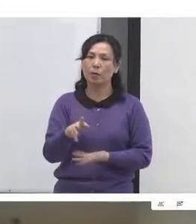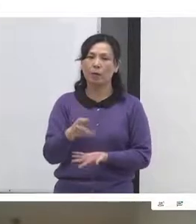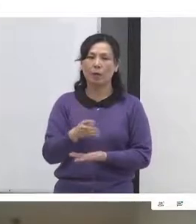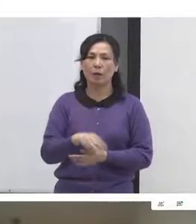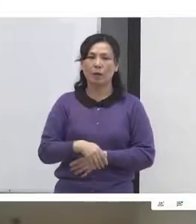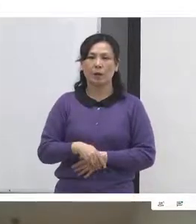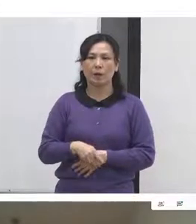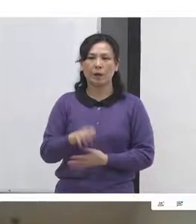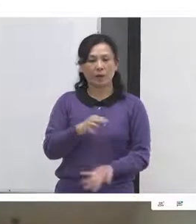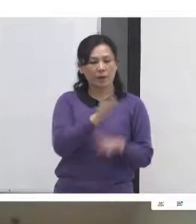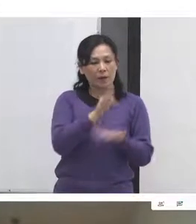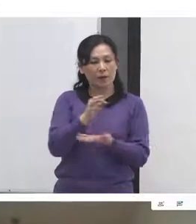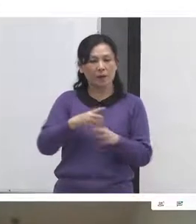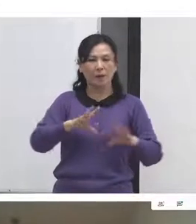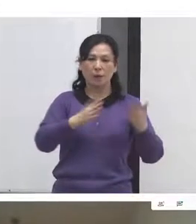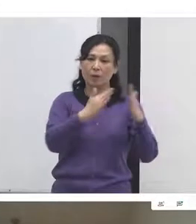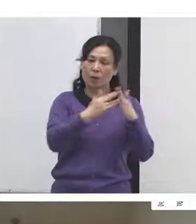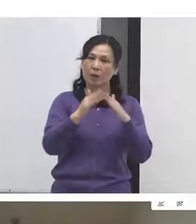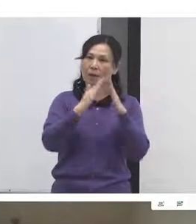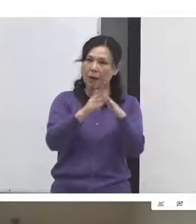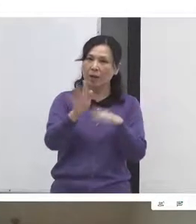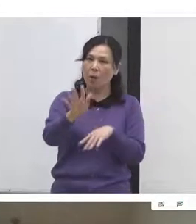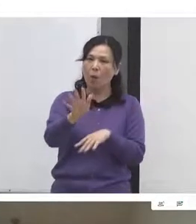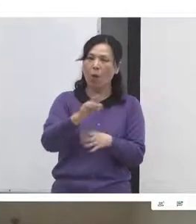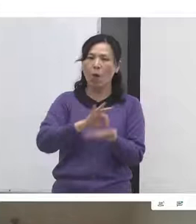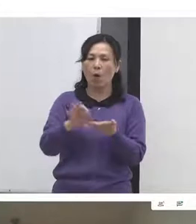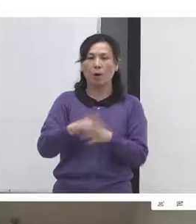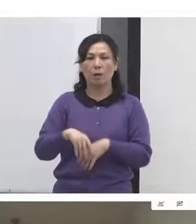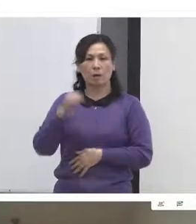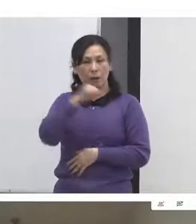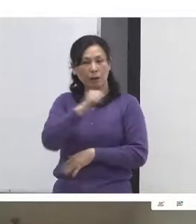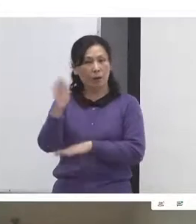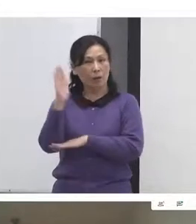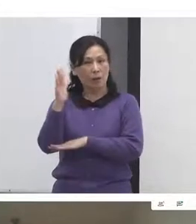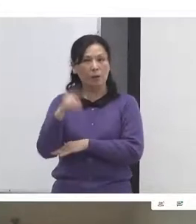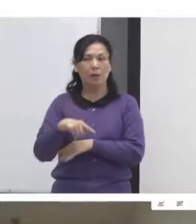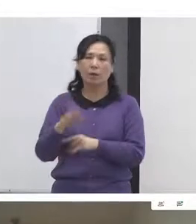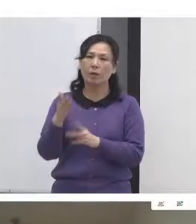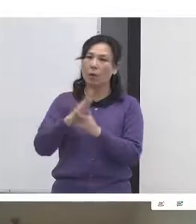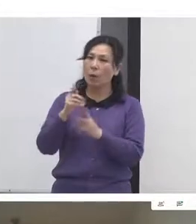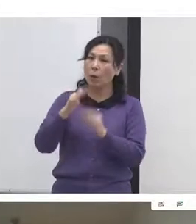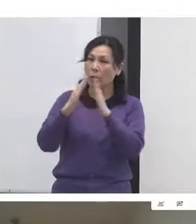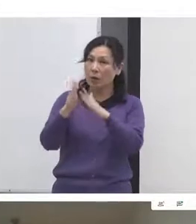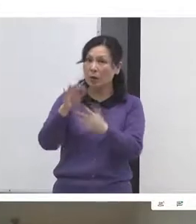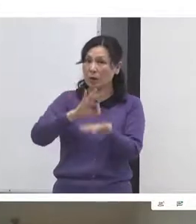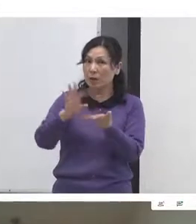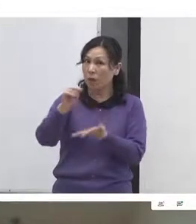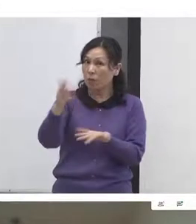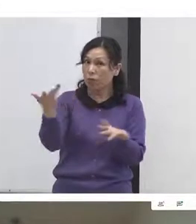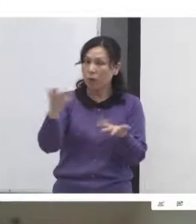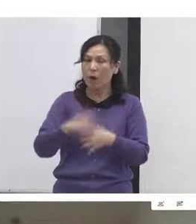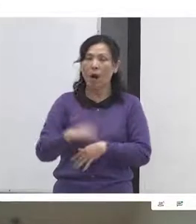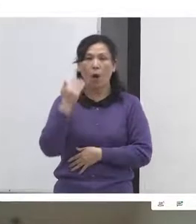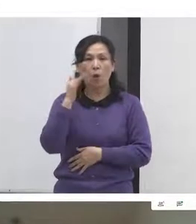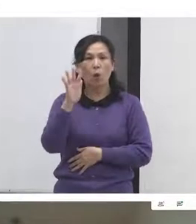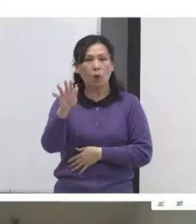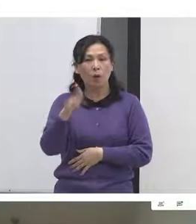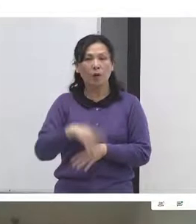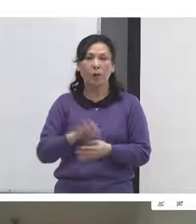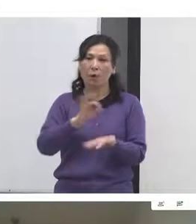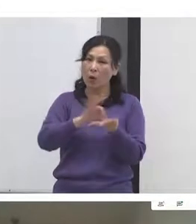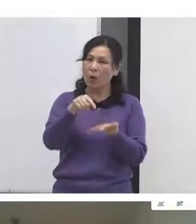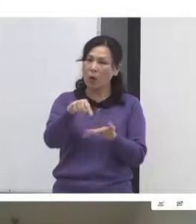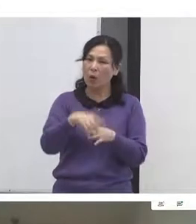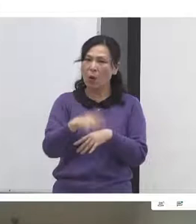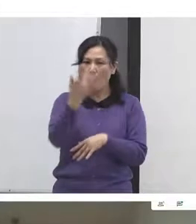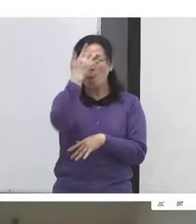到蛮多不同国家的城市有在采用，那不知道台湾有没有政府或城市在采用，那或如果有的话，采用上是否遇到什么